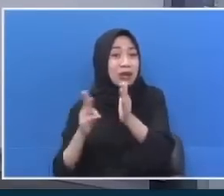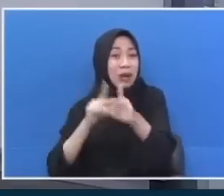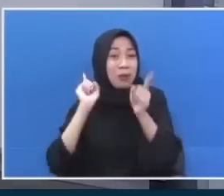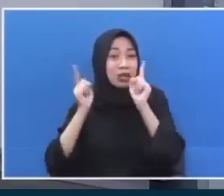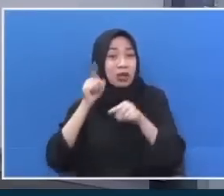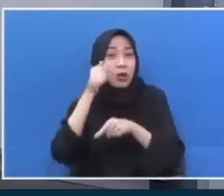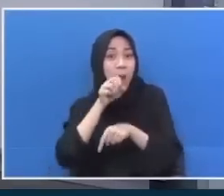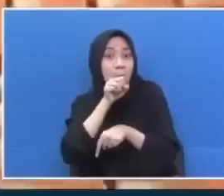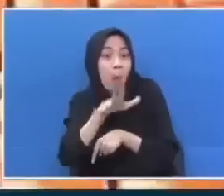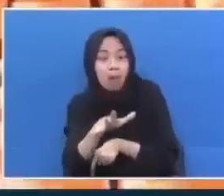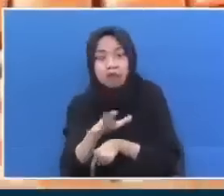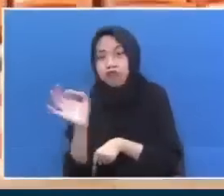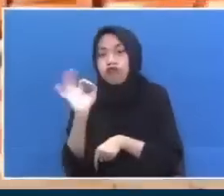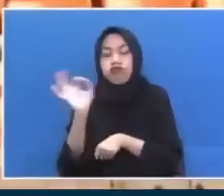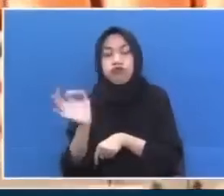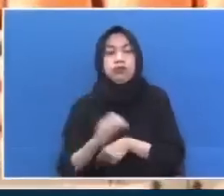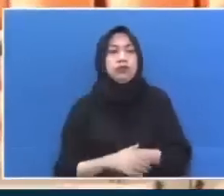International Stadium.